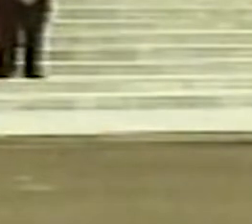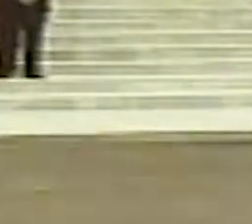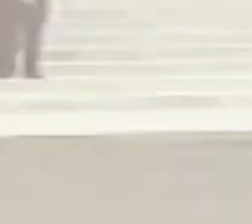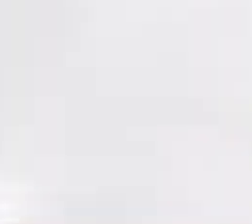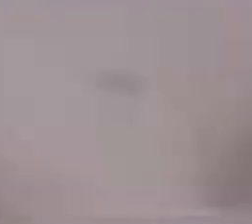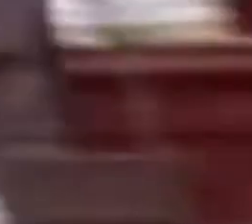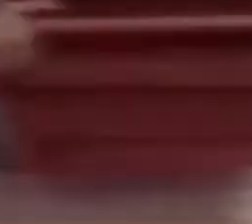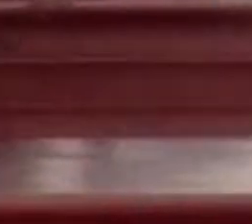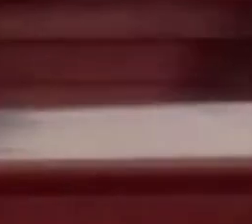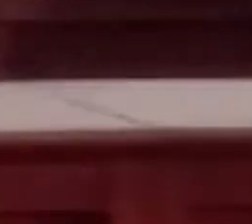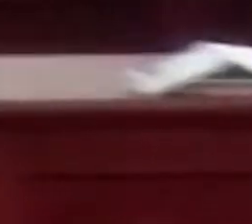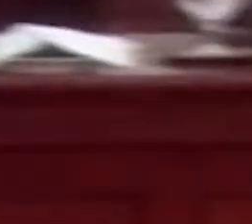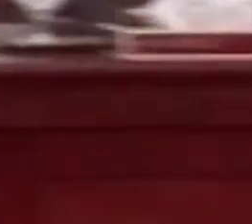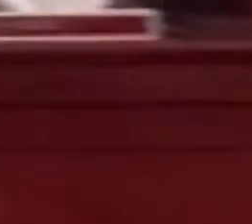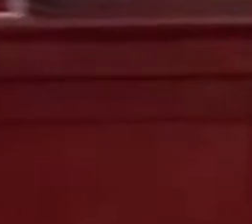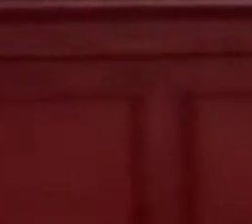1998.